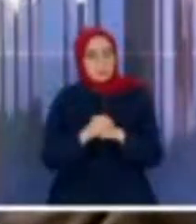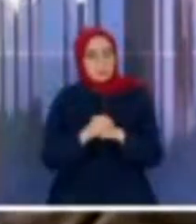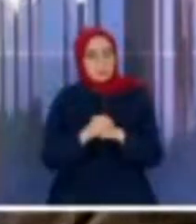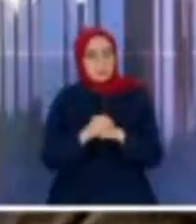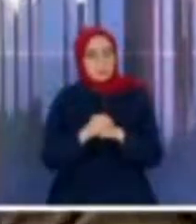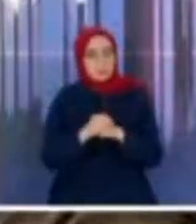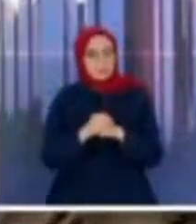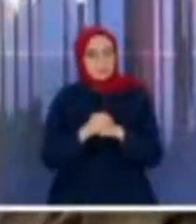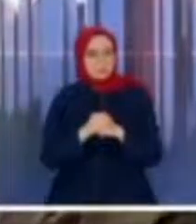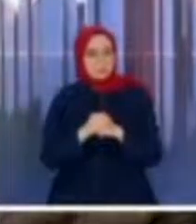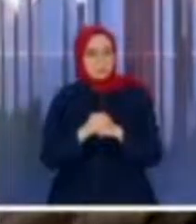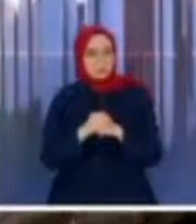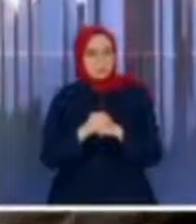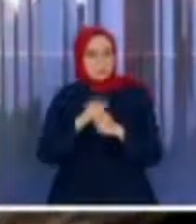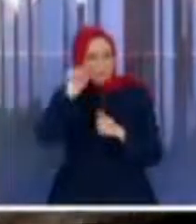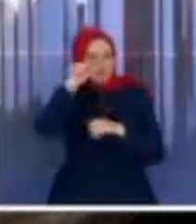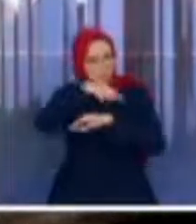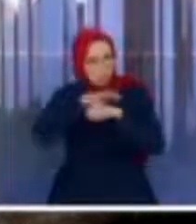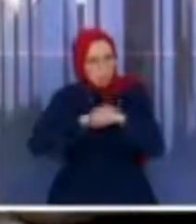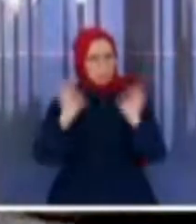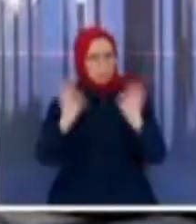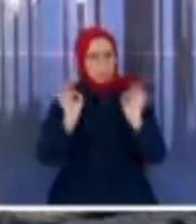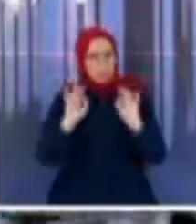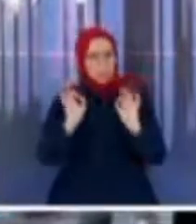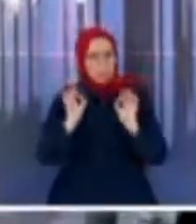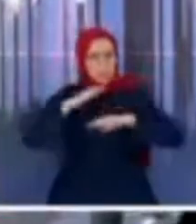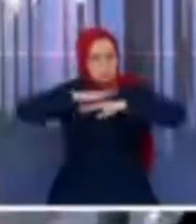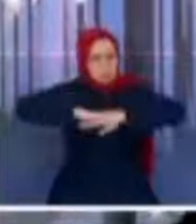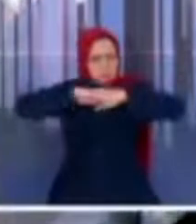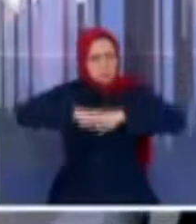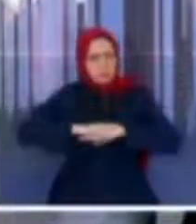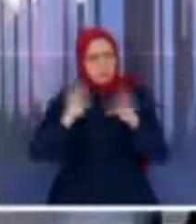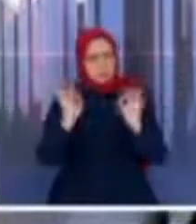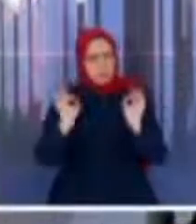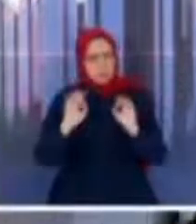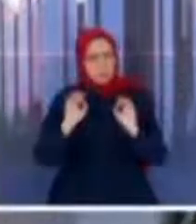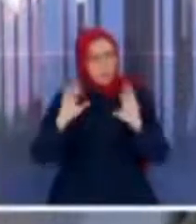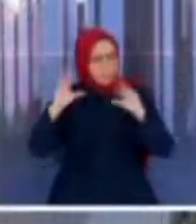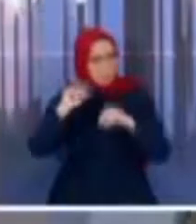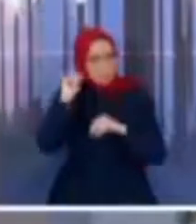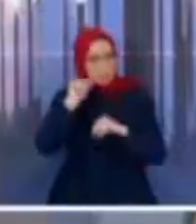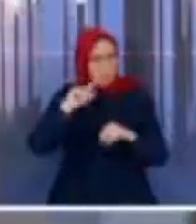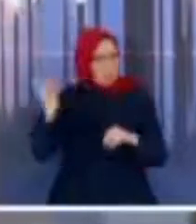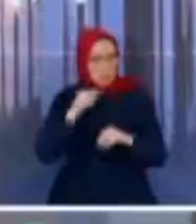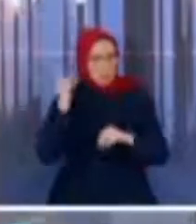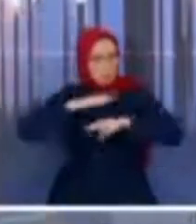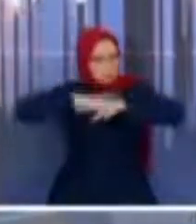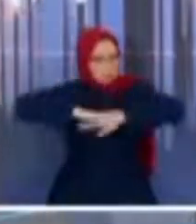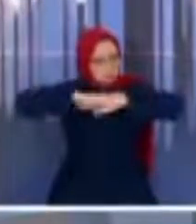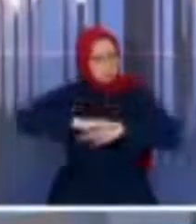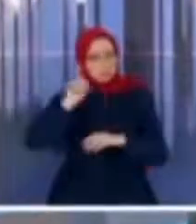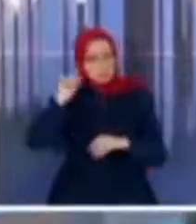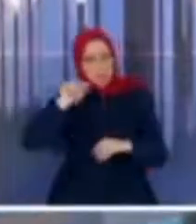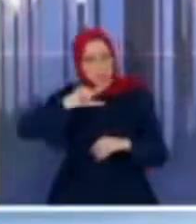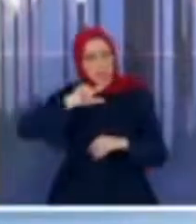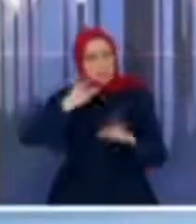ولايات الهلال الاحمر فيها ما يعملش الاسعافات الاوليه، هو بون الناس الكل يعملوا الهلال الاحمر الهيئات الكل يعملوا في الدورات التكوينيه،